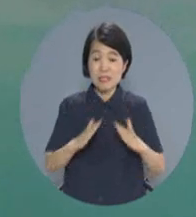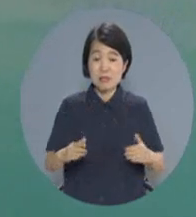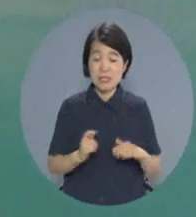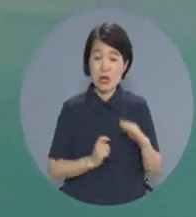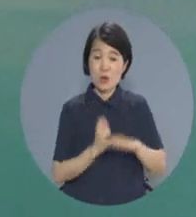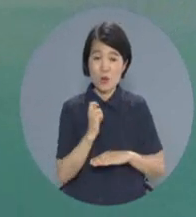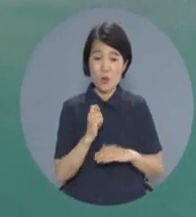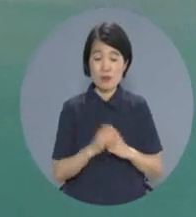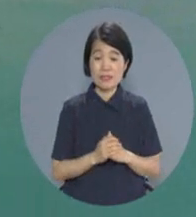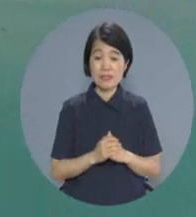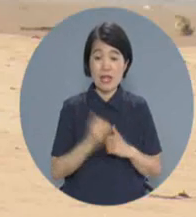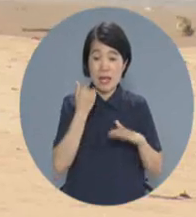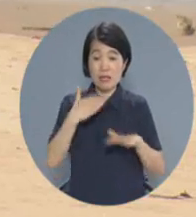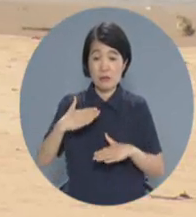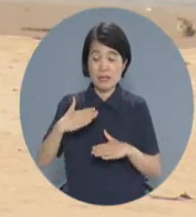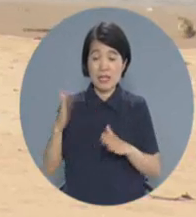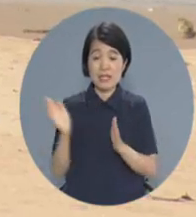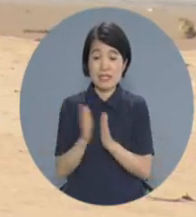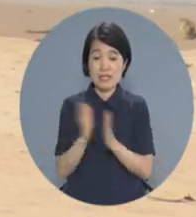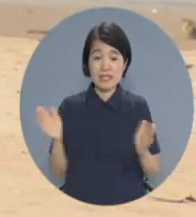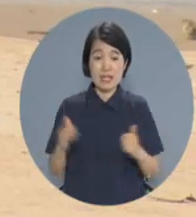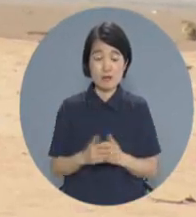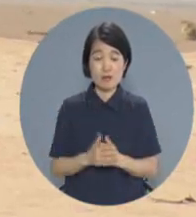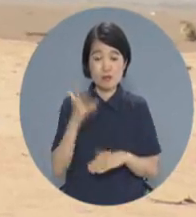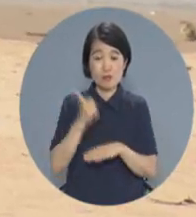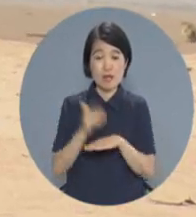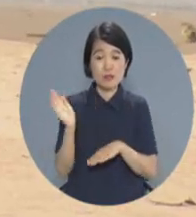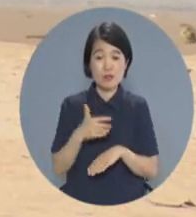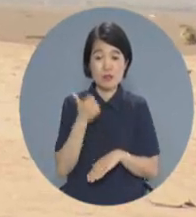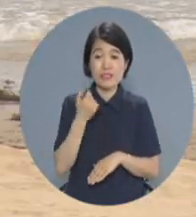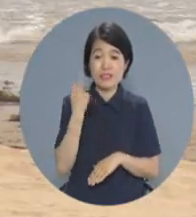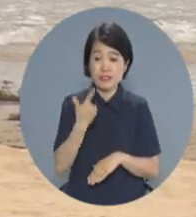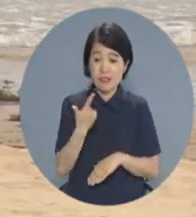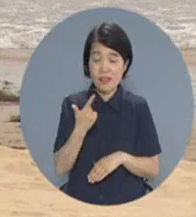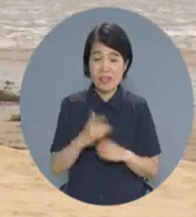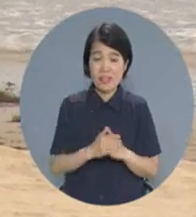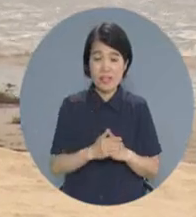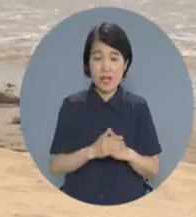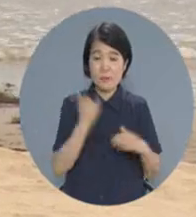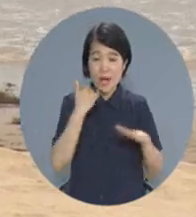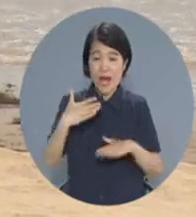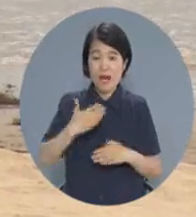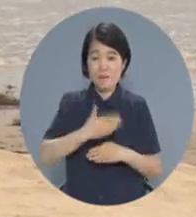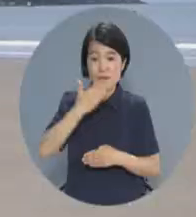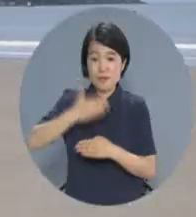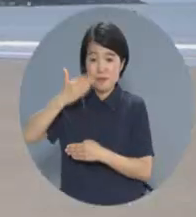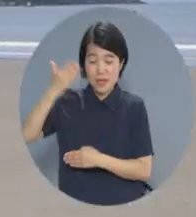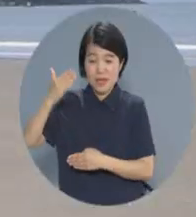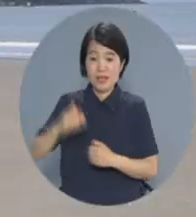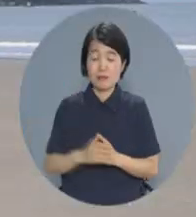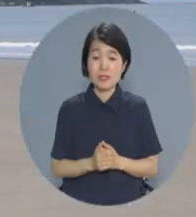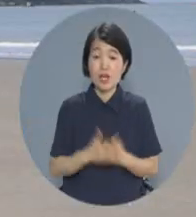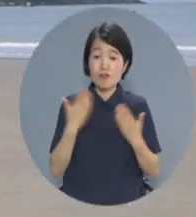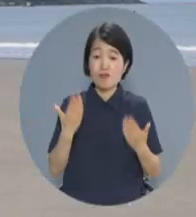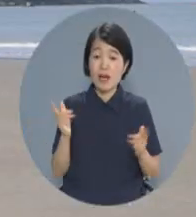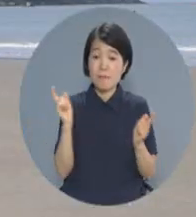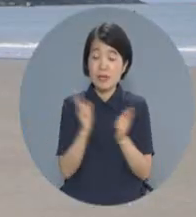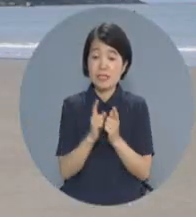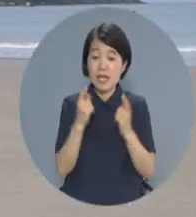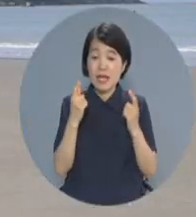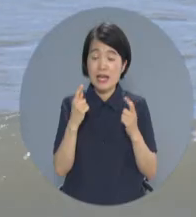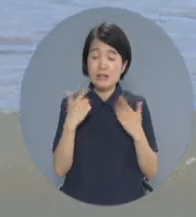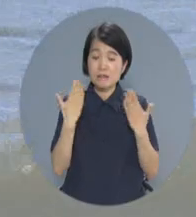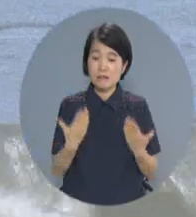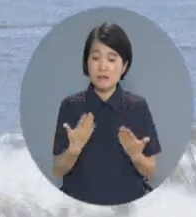고흥 남열 해수욕장을 시작으로 이번 주말부터 56개 해수욕장이 잇따라 개장합니다. 휴가철을 맞아 피서객이